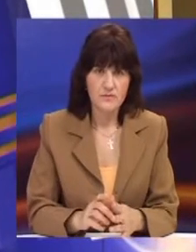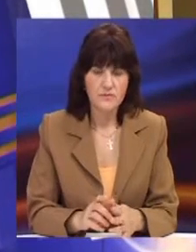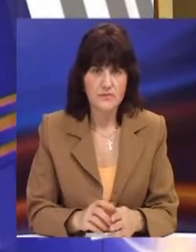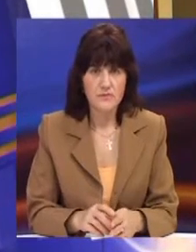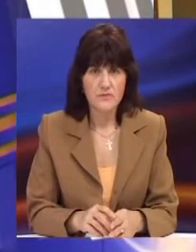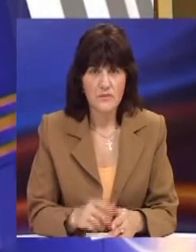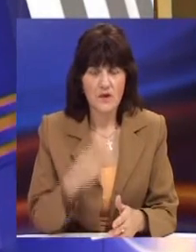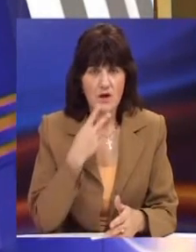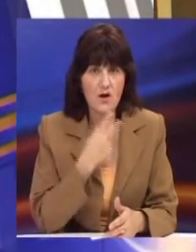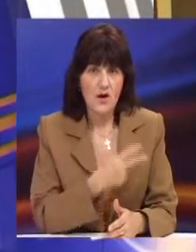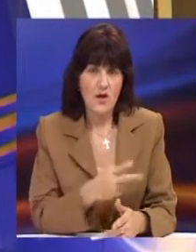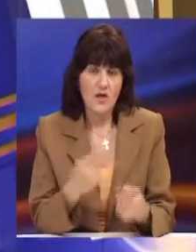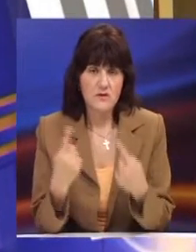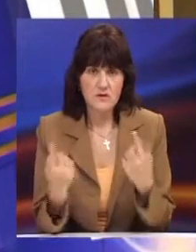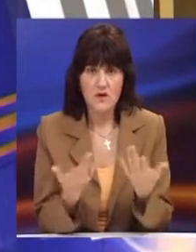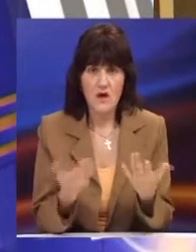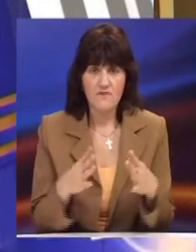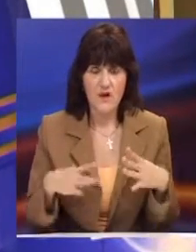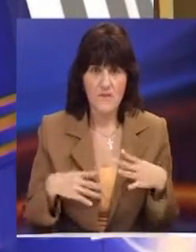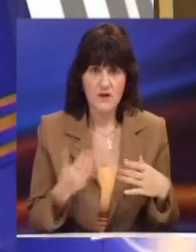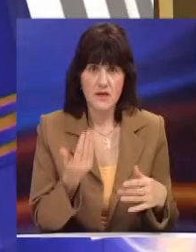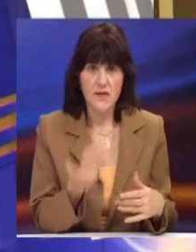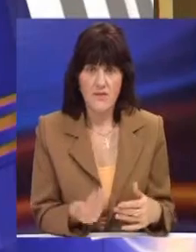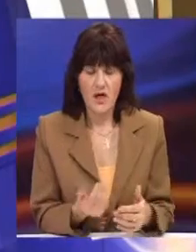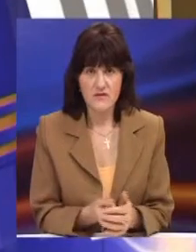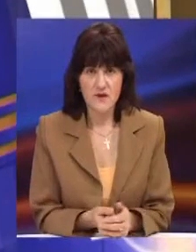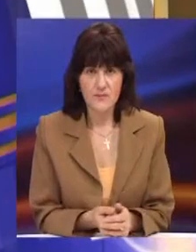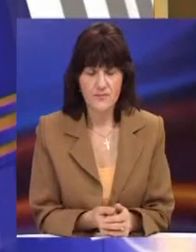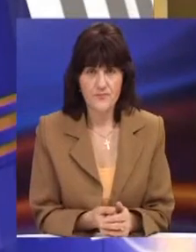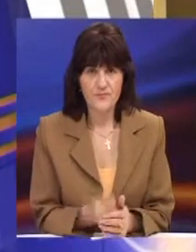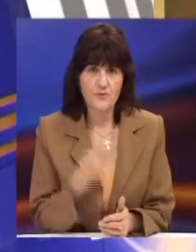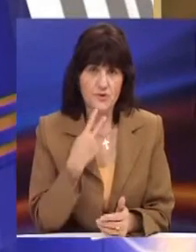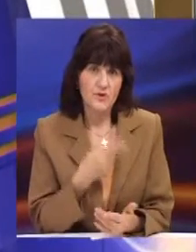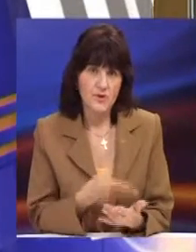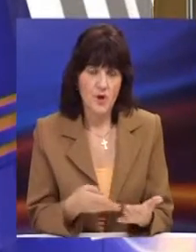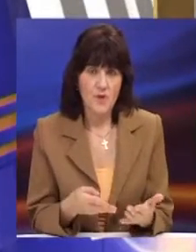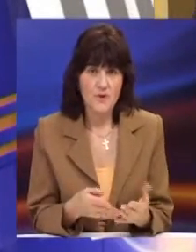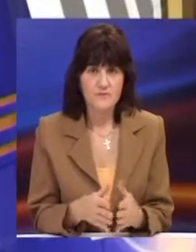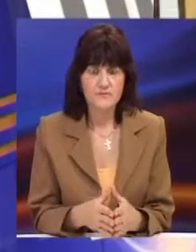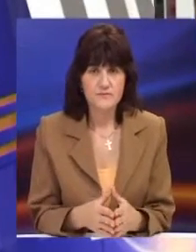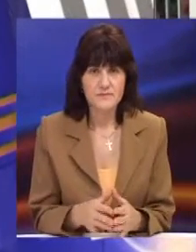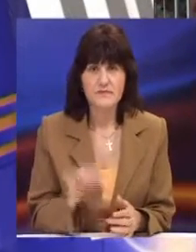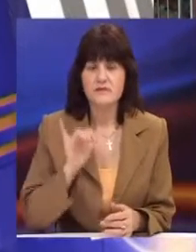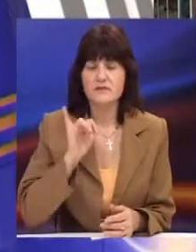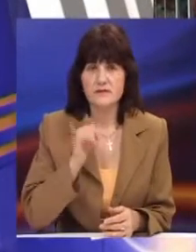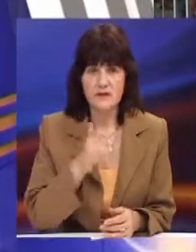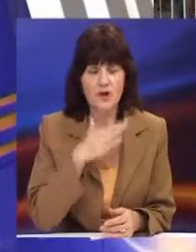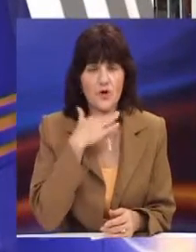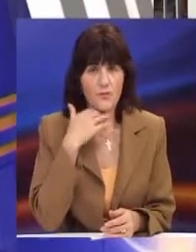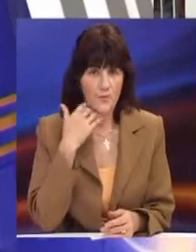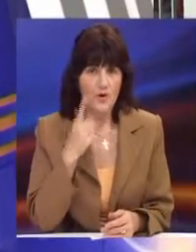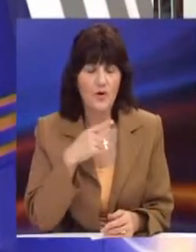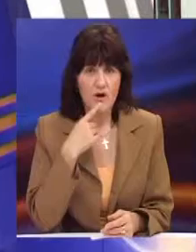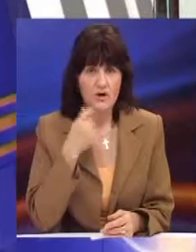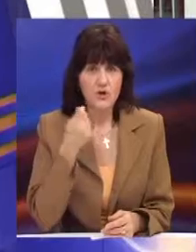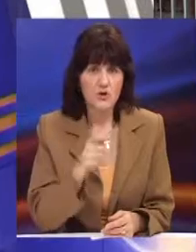jer sagledajte situaciju kakve su penzije i plate. Znate, to o tome se radi. Tako da zaista mnogi